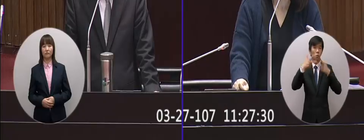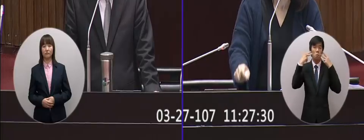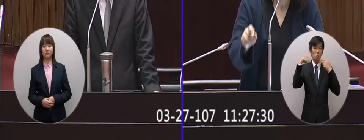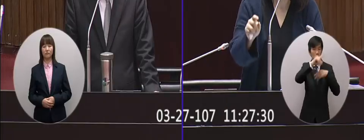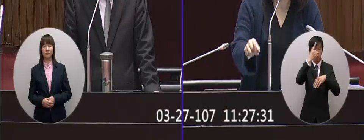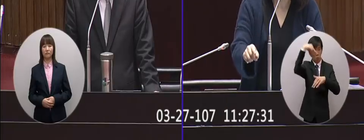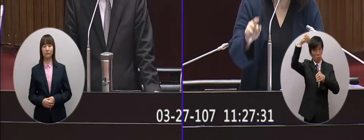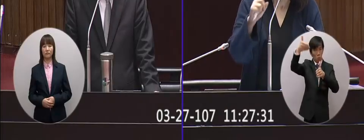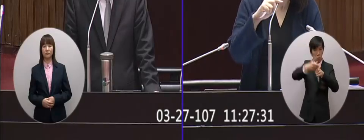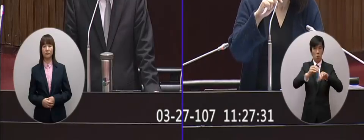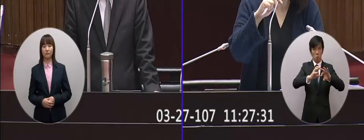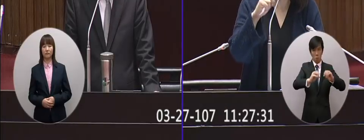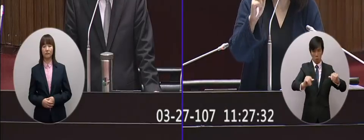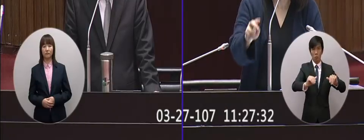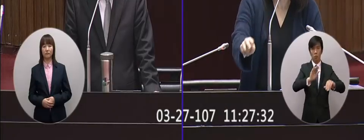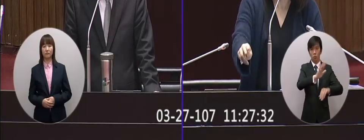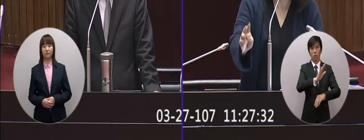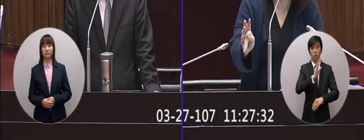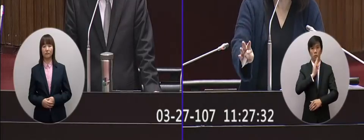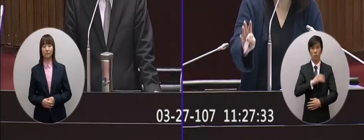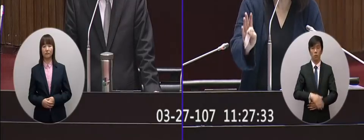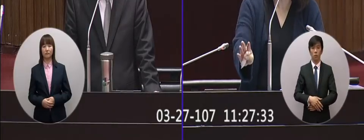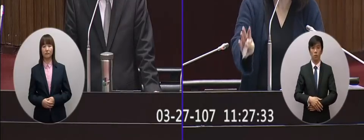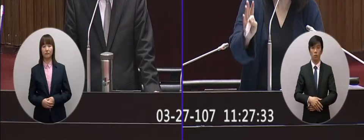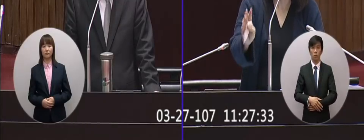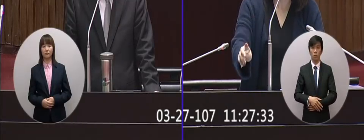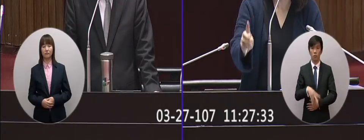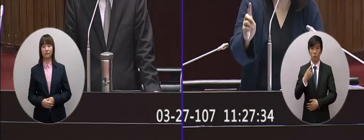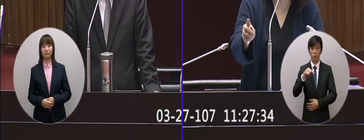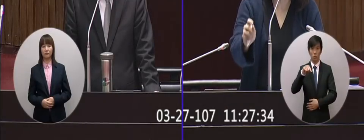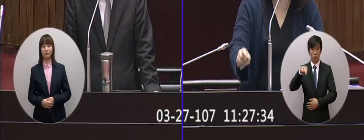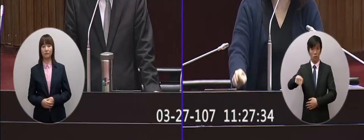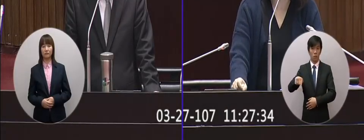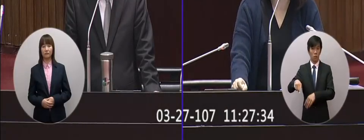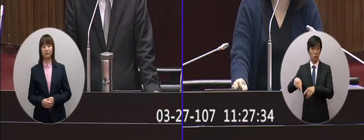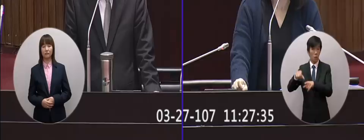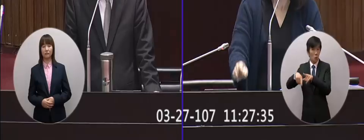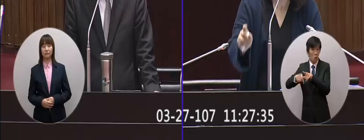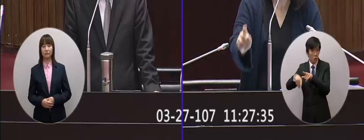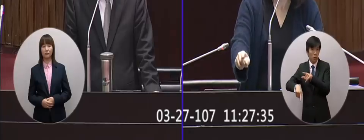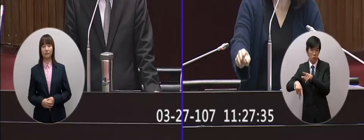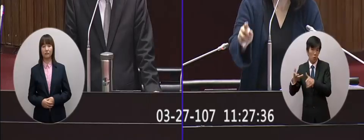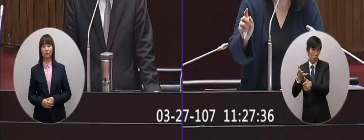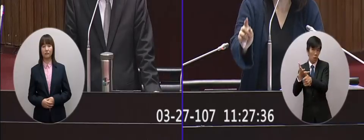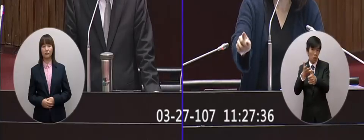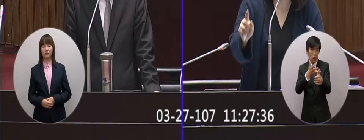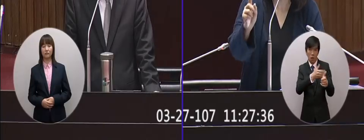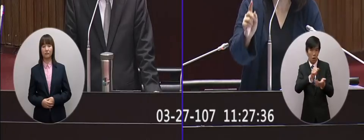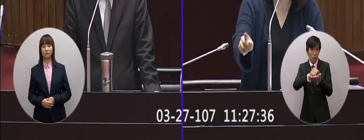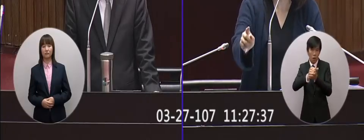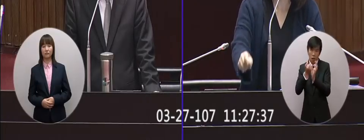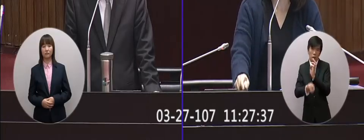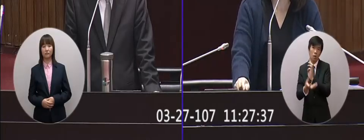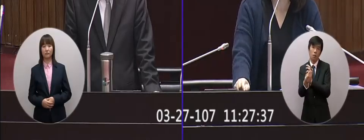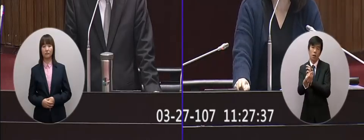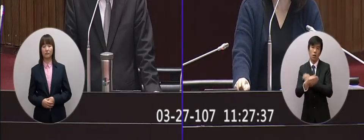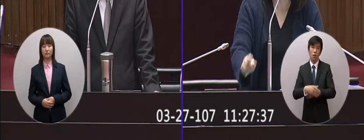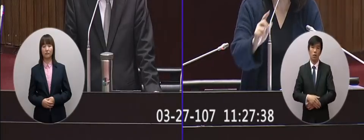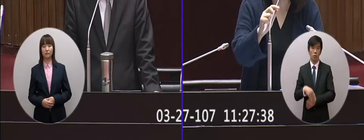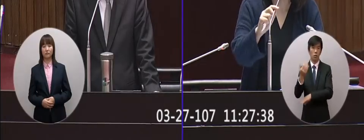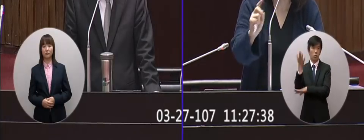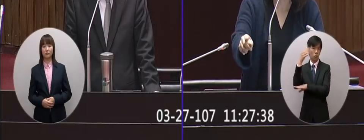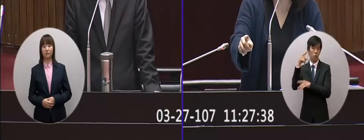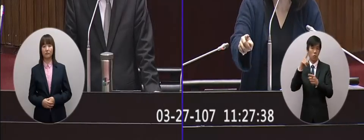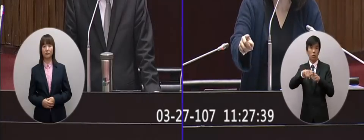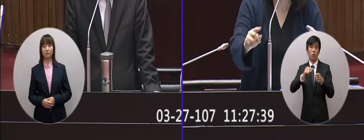源地，而这个 Pitt Meadows 公司并没有完成相关的调查，所以呢他直接取消了他